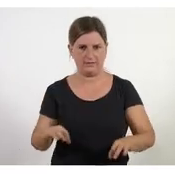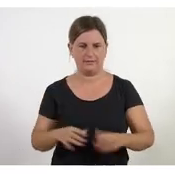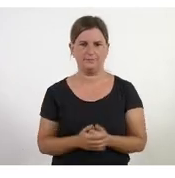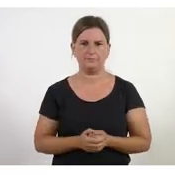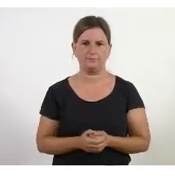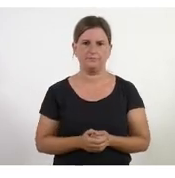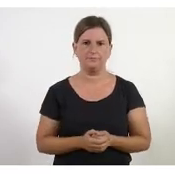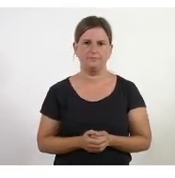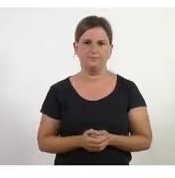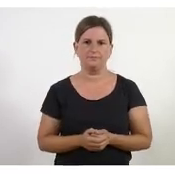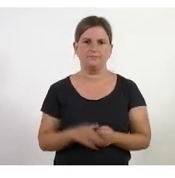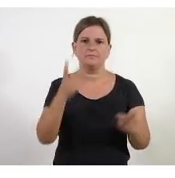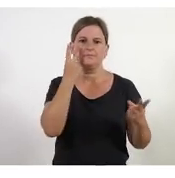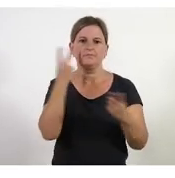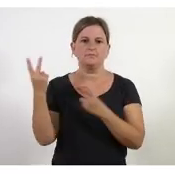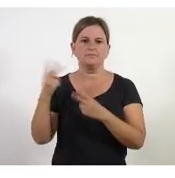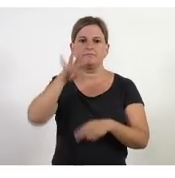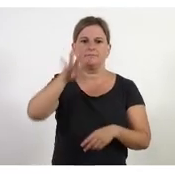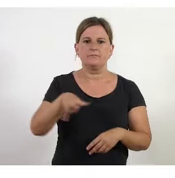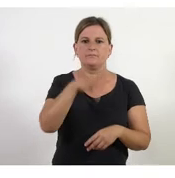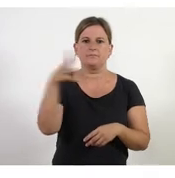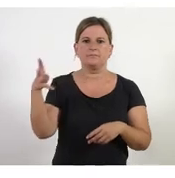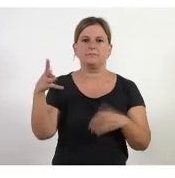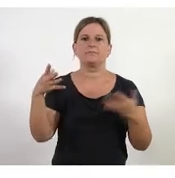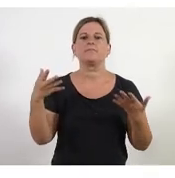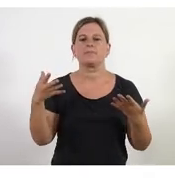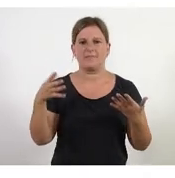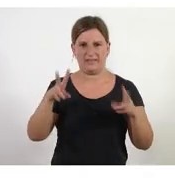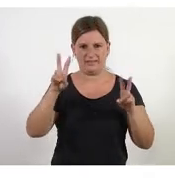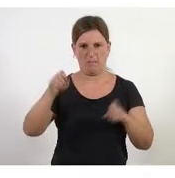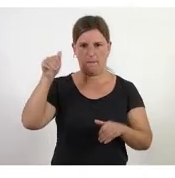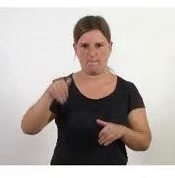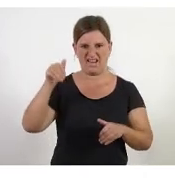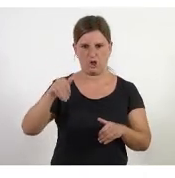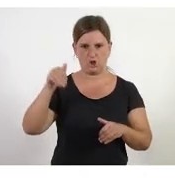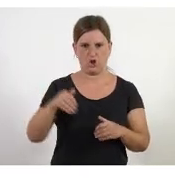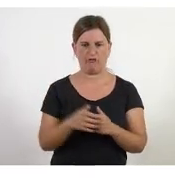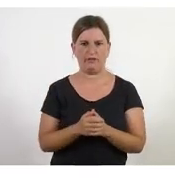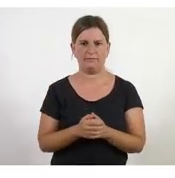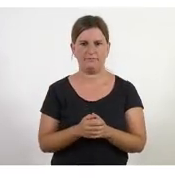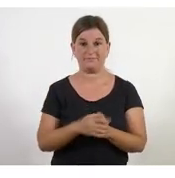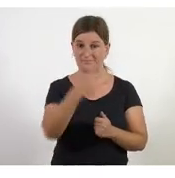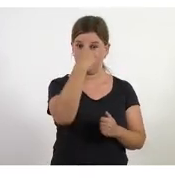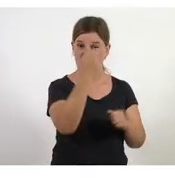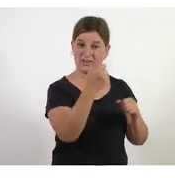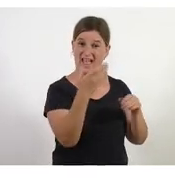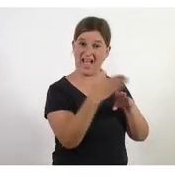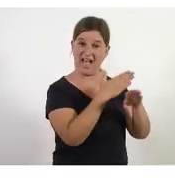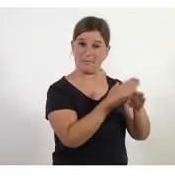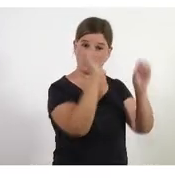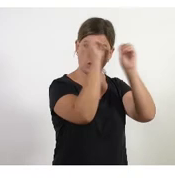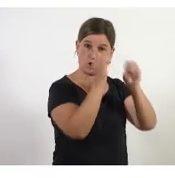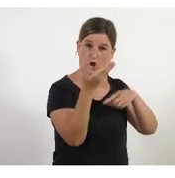I aquest és el panell d'administració de la solució de Microsoft. Si ens en recordem del de Google, era un